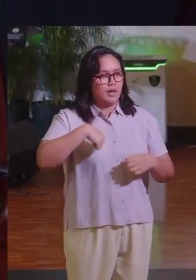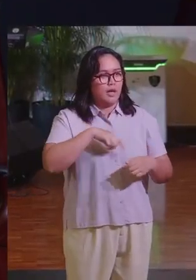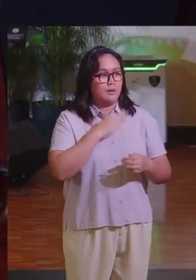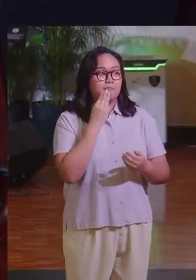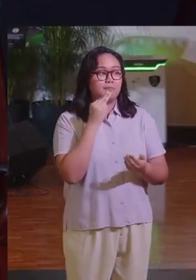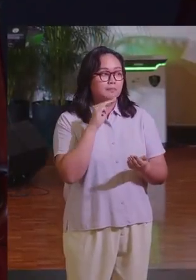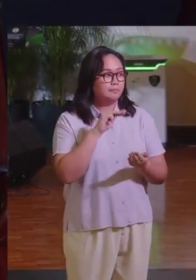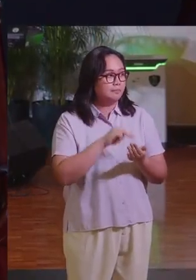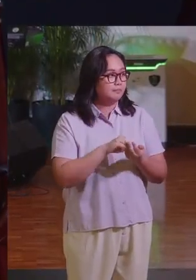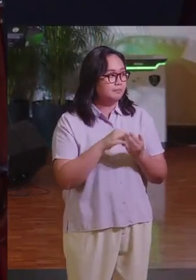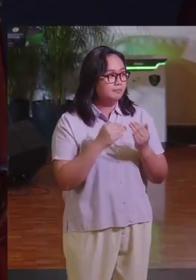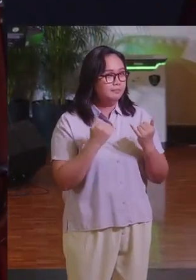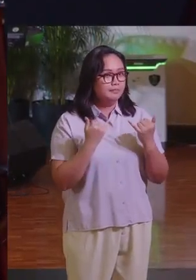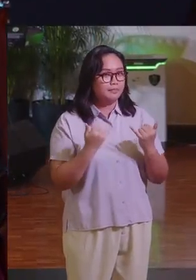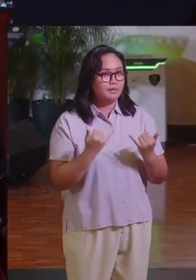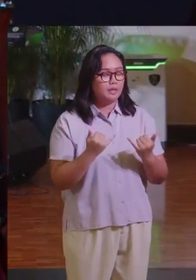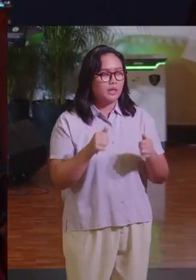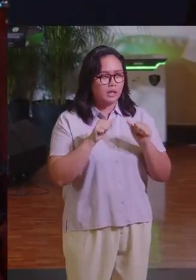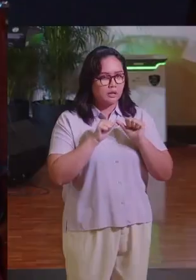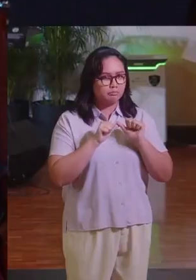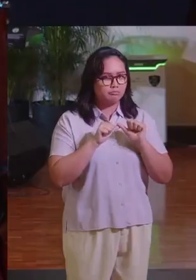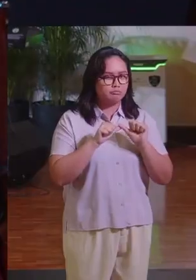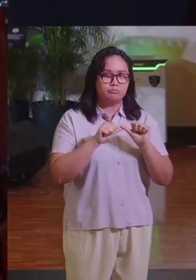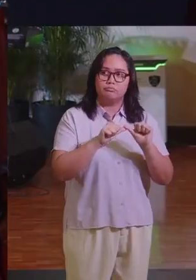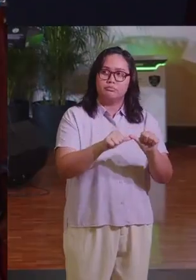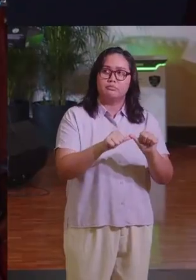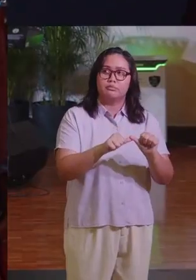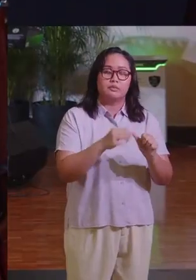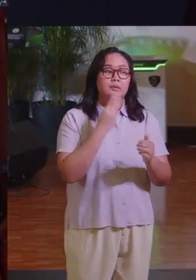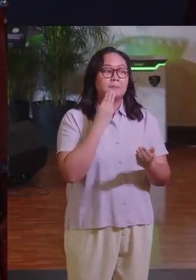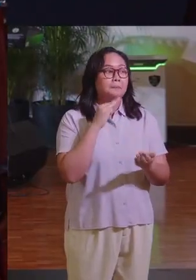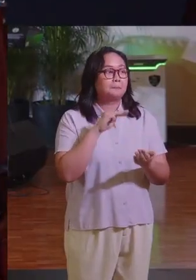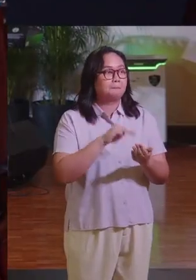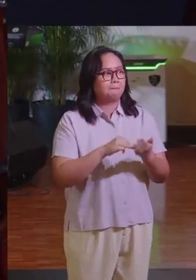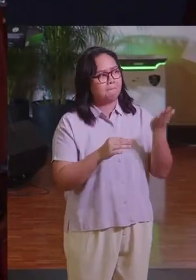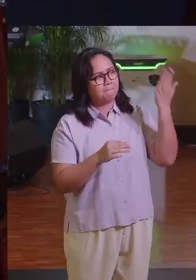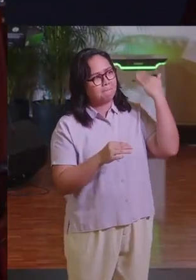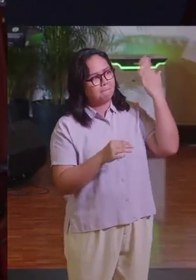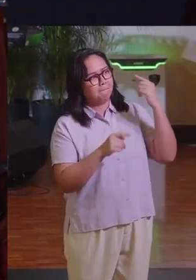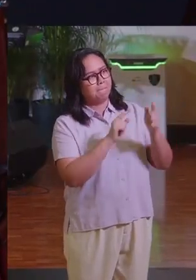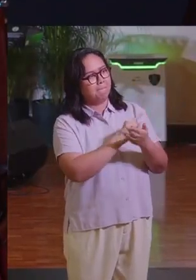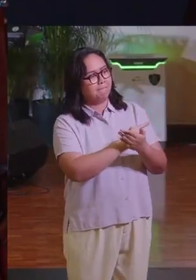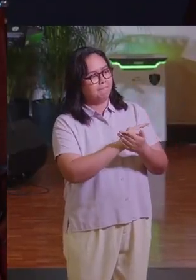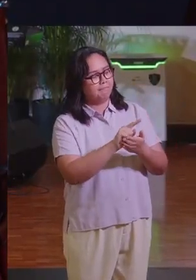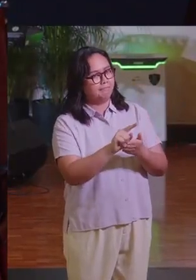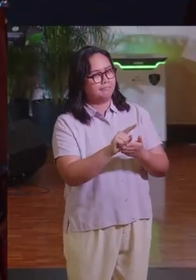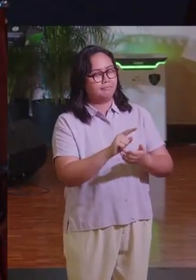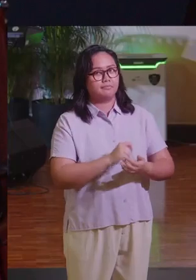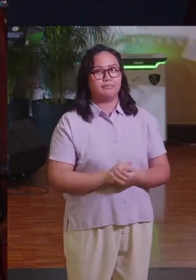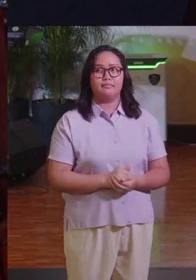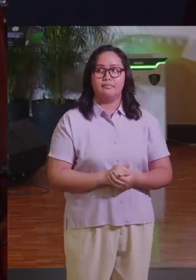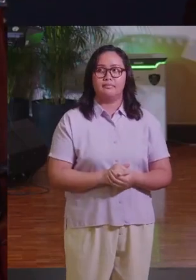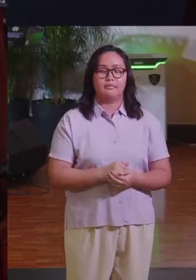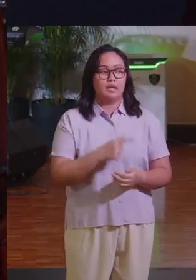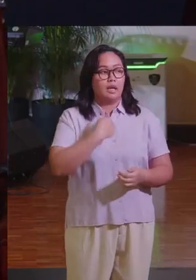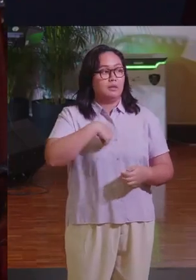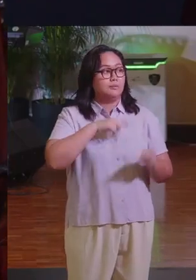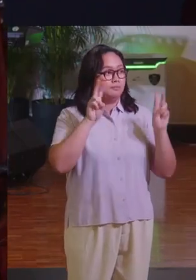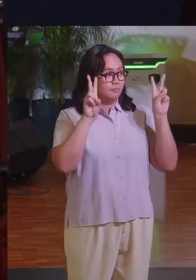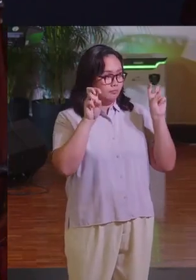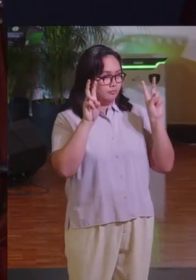ay parang pagpapatuloy ng mensahe nung isang linggo. Kaya nga po ang ating title